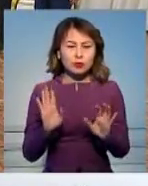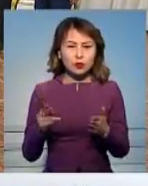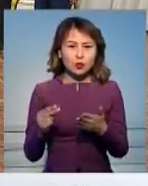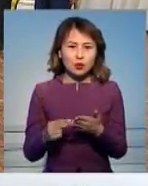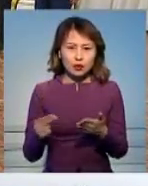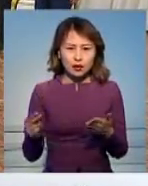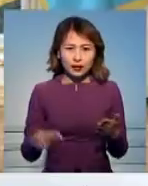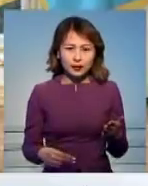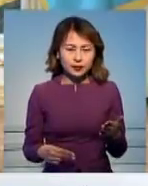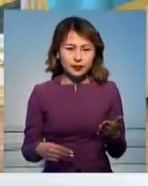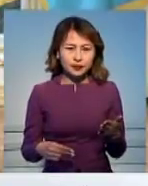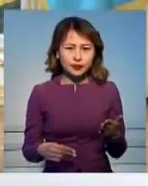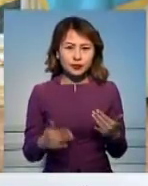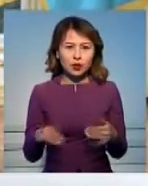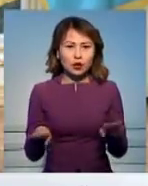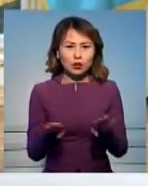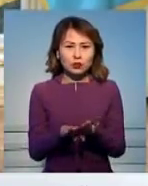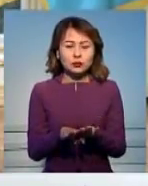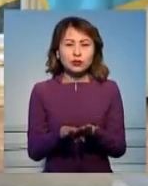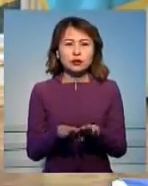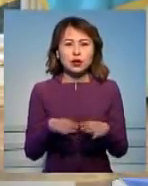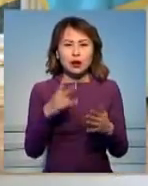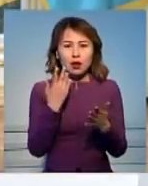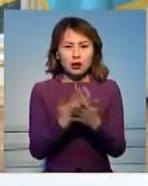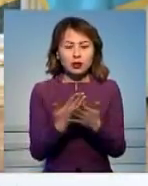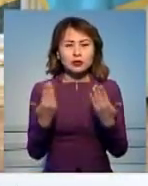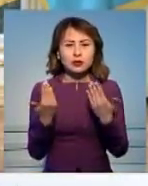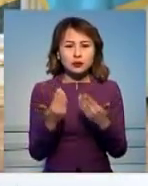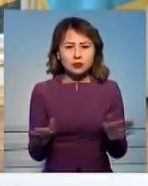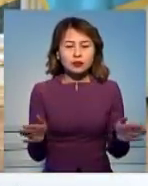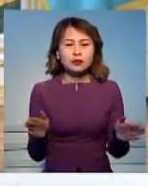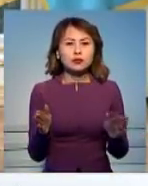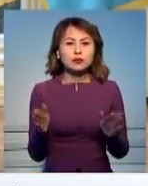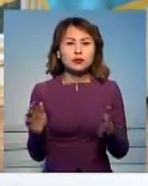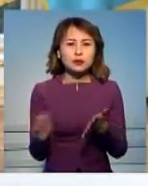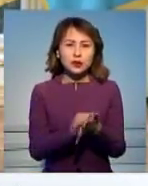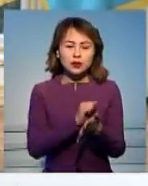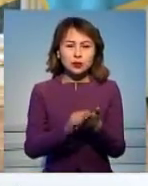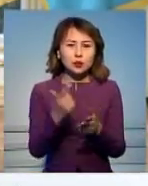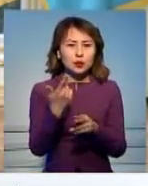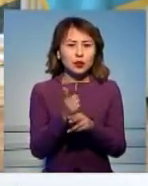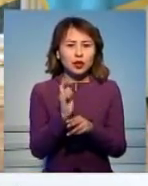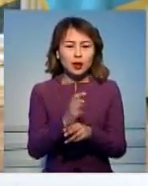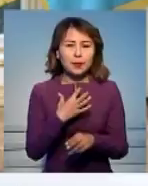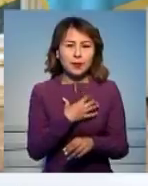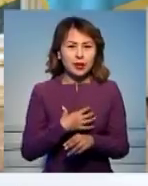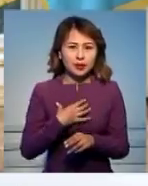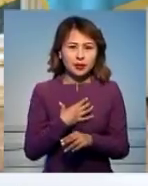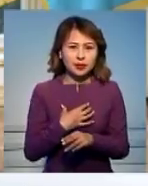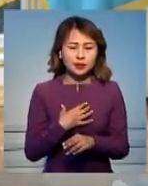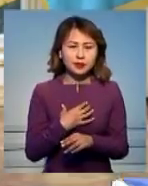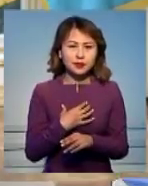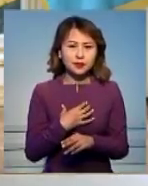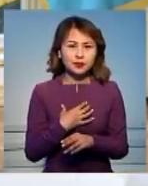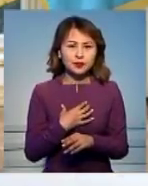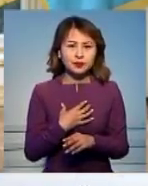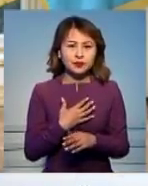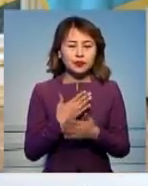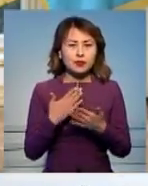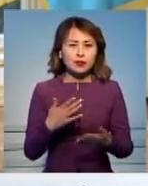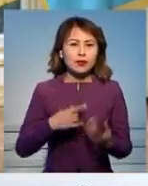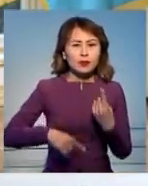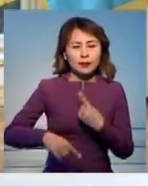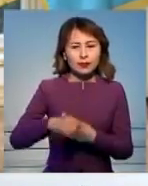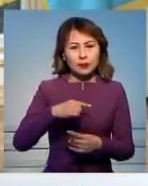қоямын. Осындай ашық түрде қол қоюдың себебі бұл құжат өте маңызды деп есептеймін. Әсіресе